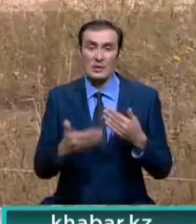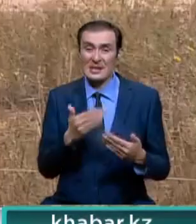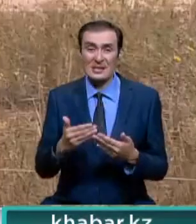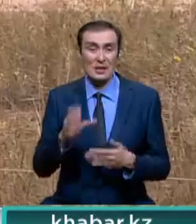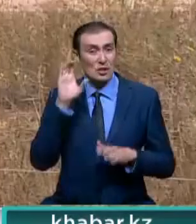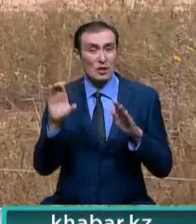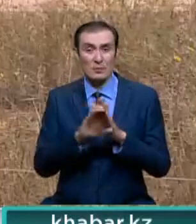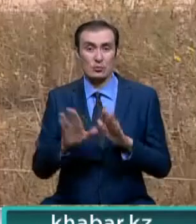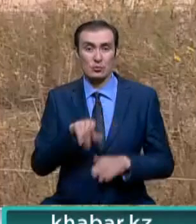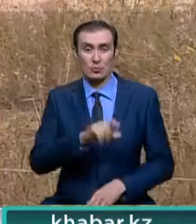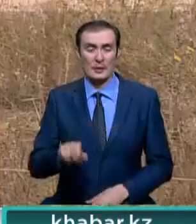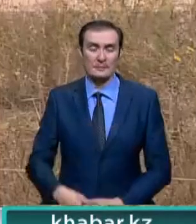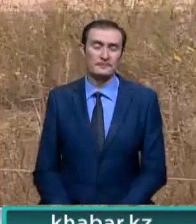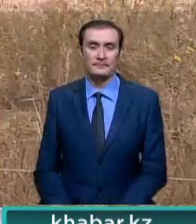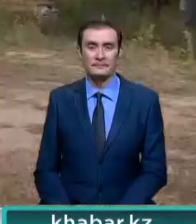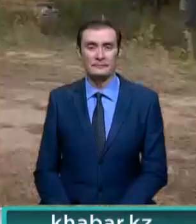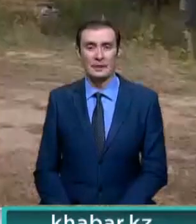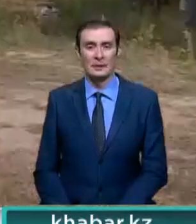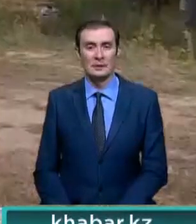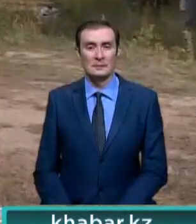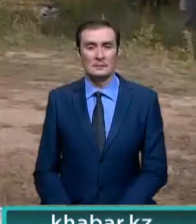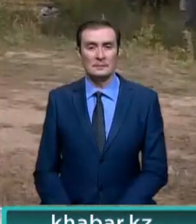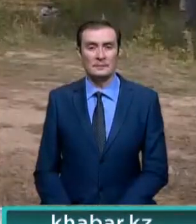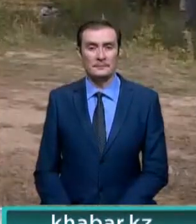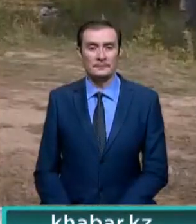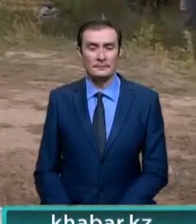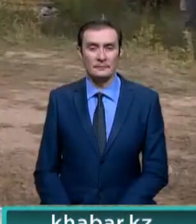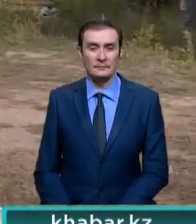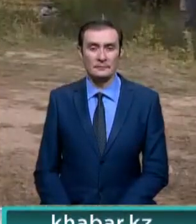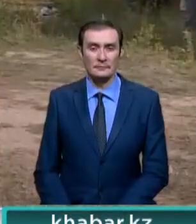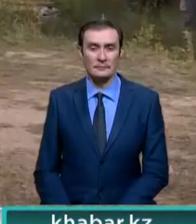услышат мнения жителей. Марина Золотарева, Сайлау Игликов, Сайран Акамбаев, Караганда. Итоги дня.